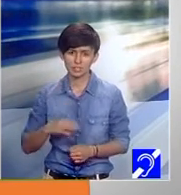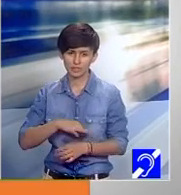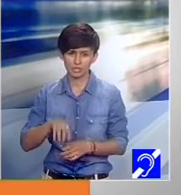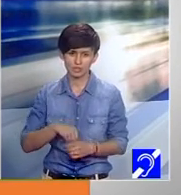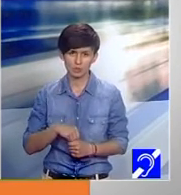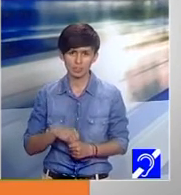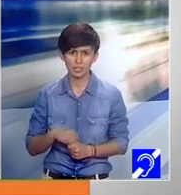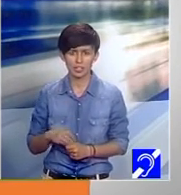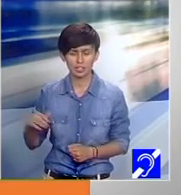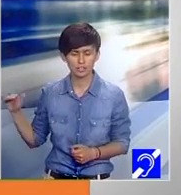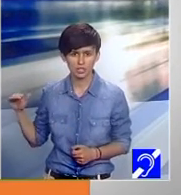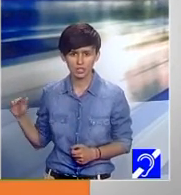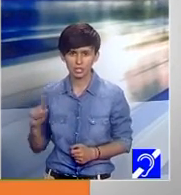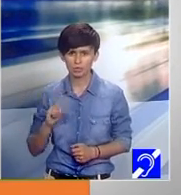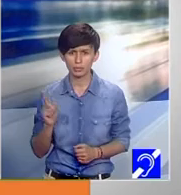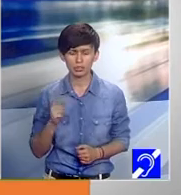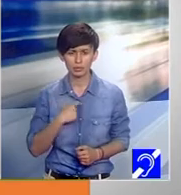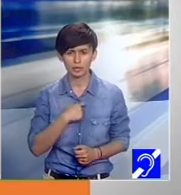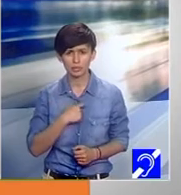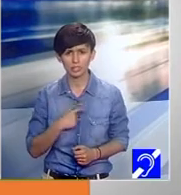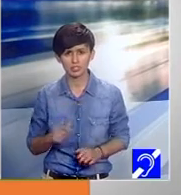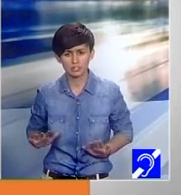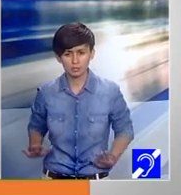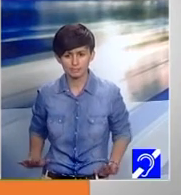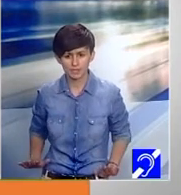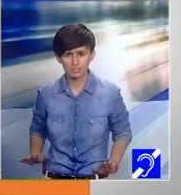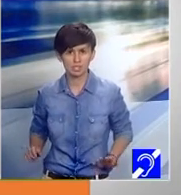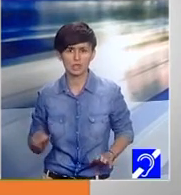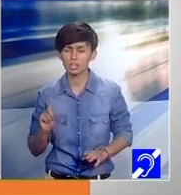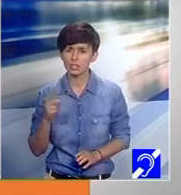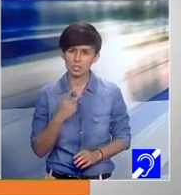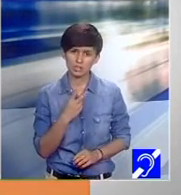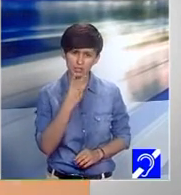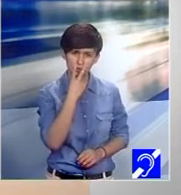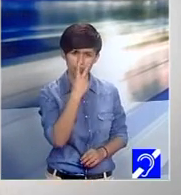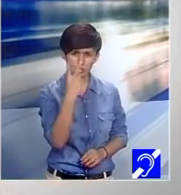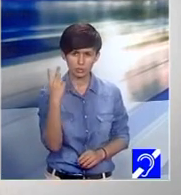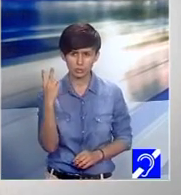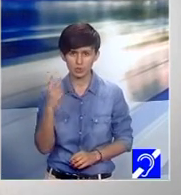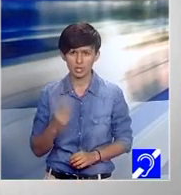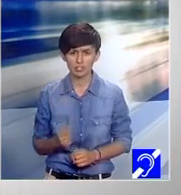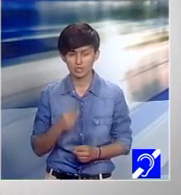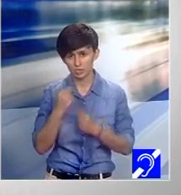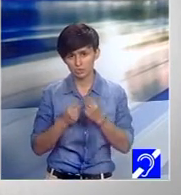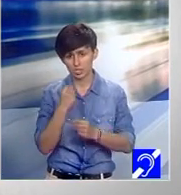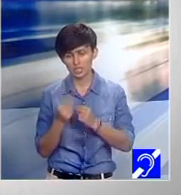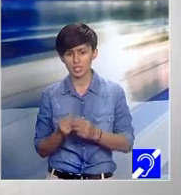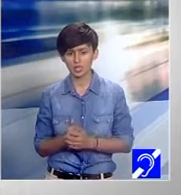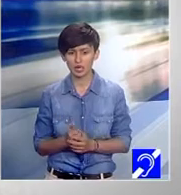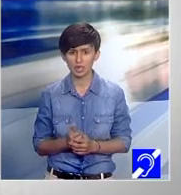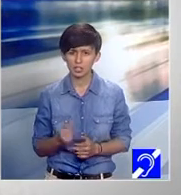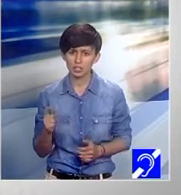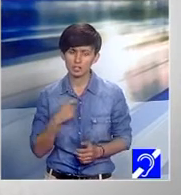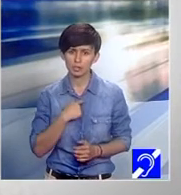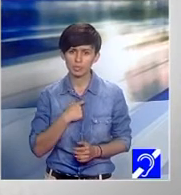căpșorul, ulterior nu va mai sta înșezut, nu urmărește cu privirea jucăria, încet încet își scapă capul